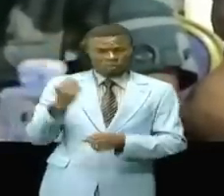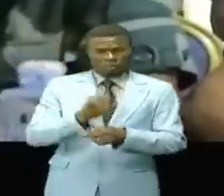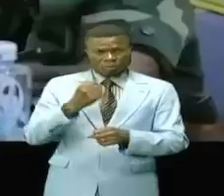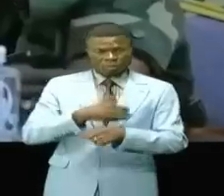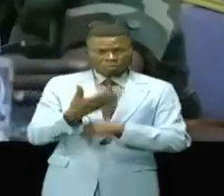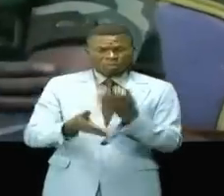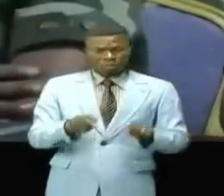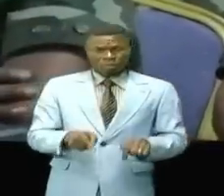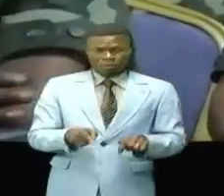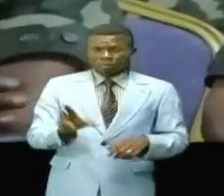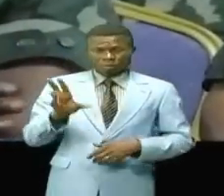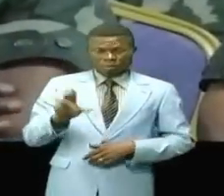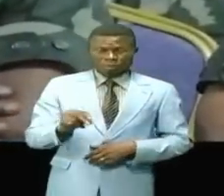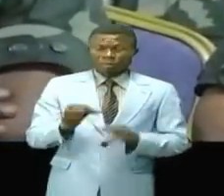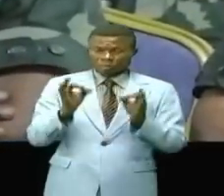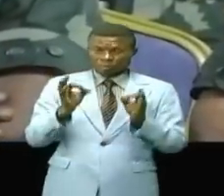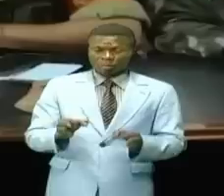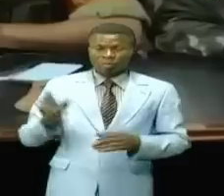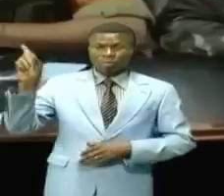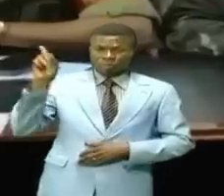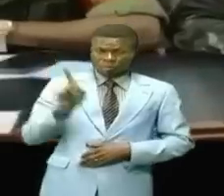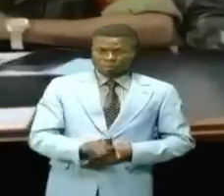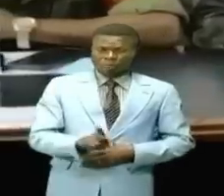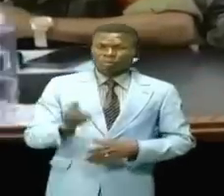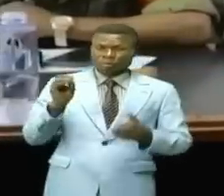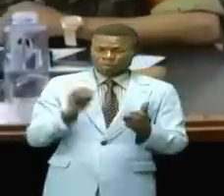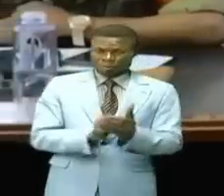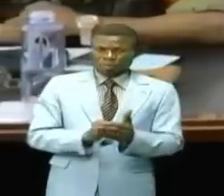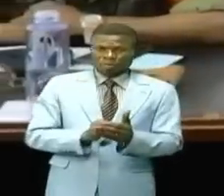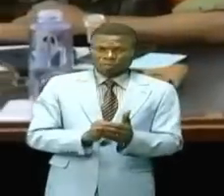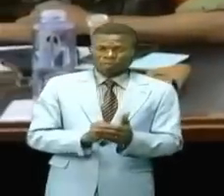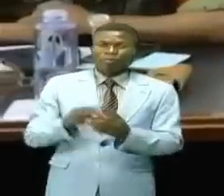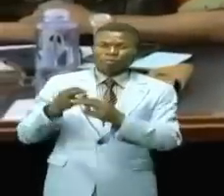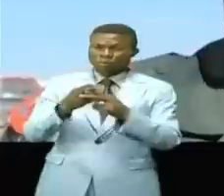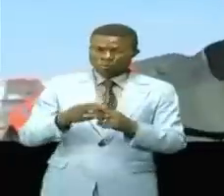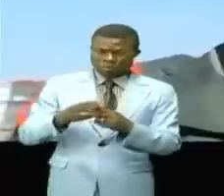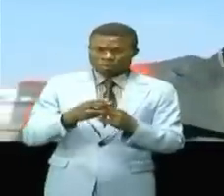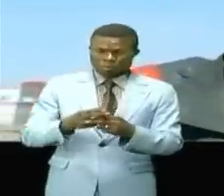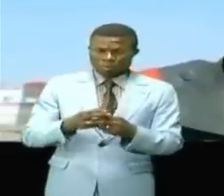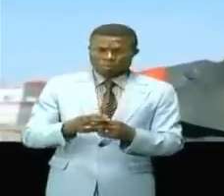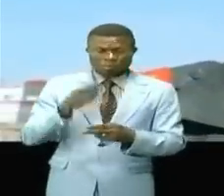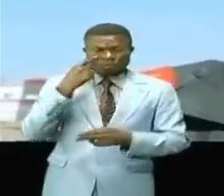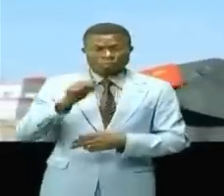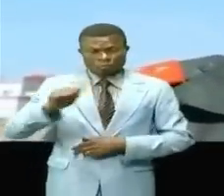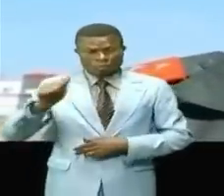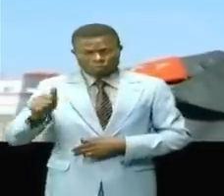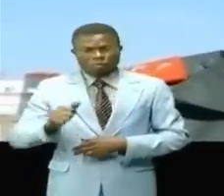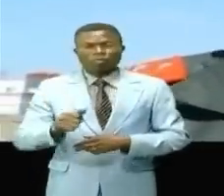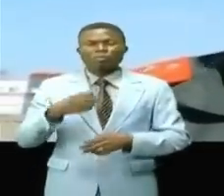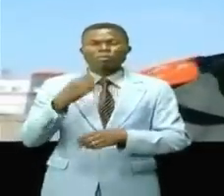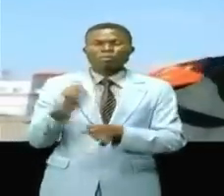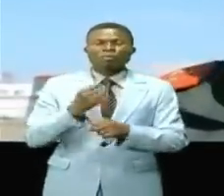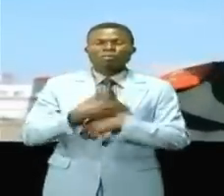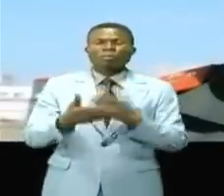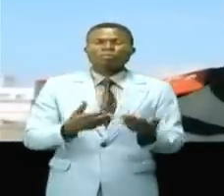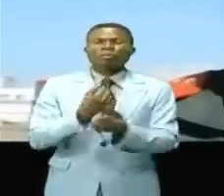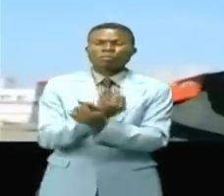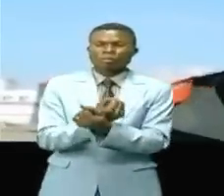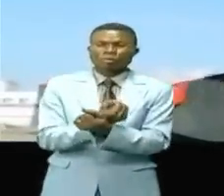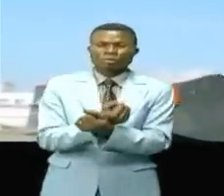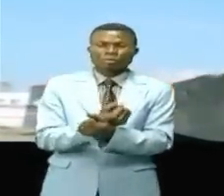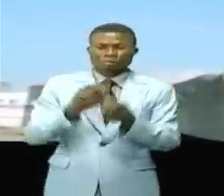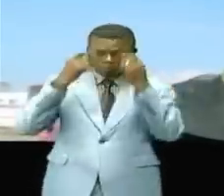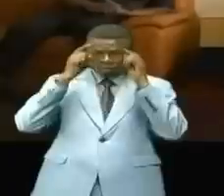l'exécution des ordres, et aussi contrôler, arriver sur place, contrôler, inspecter